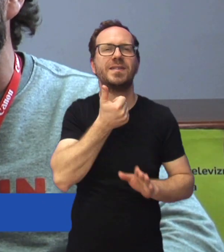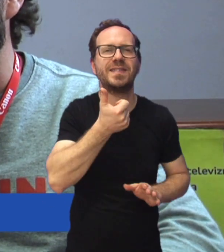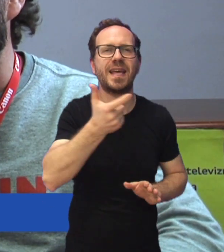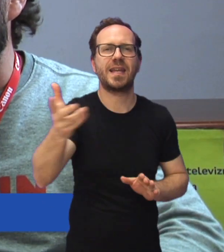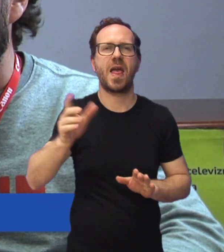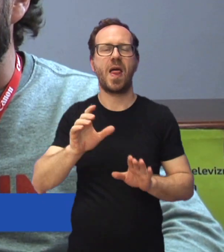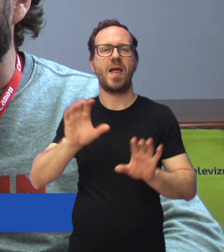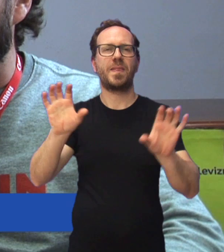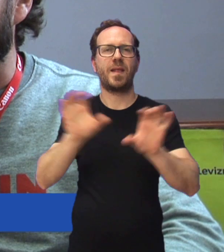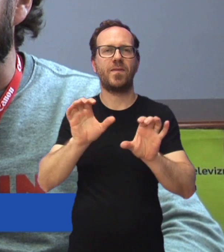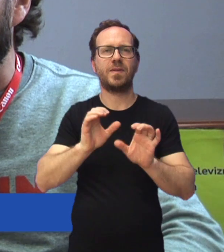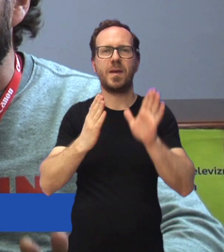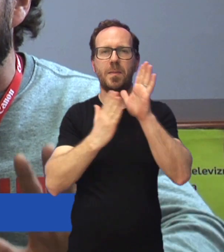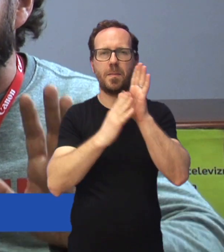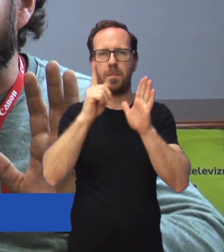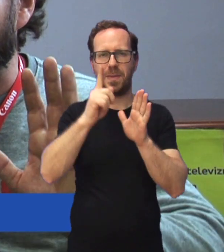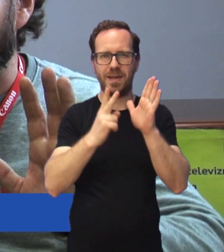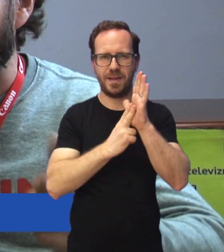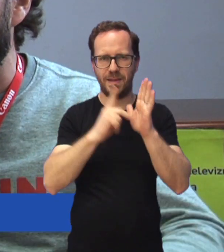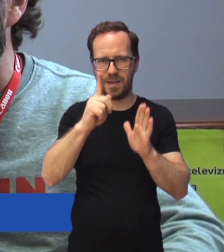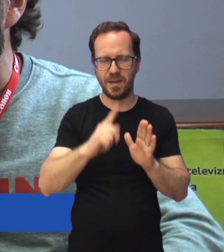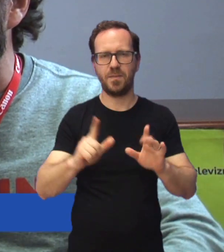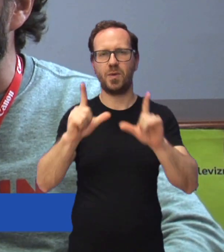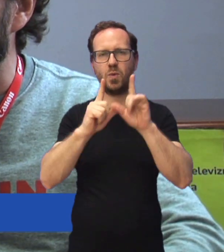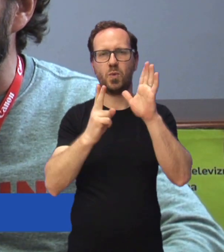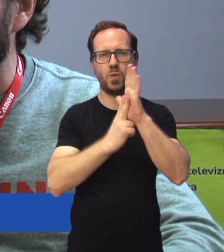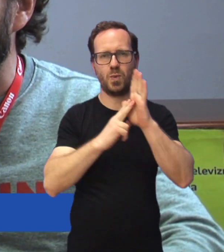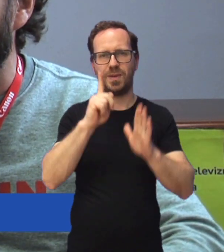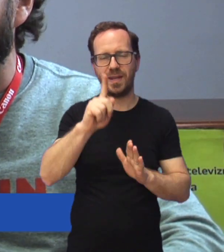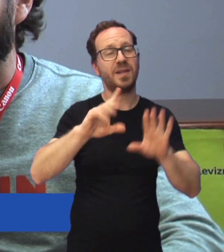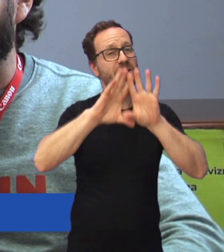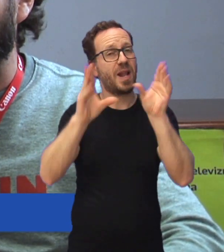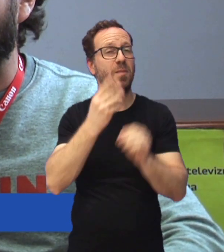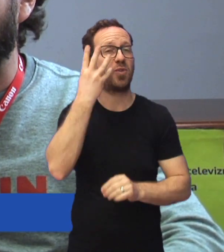Uni, který se točil snad 4 roky.